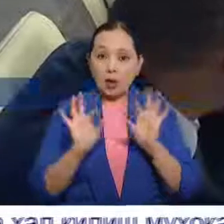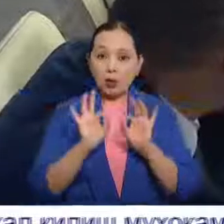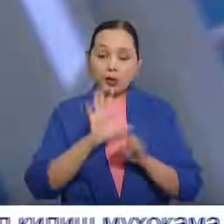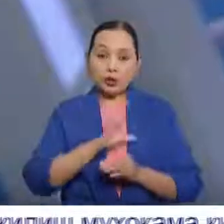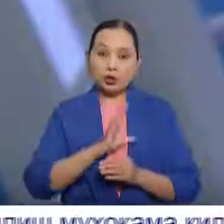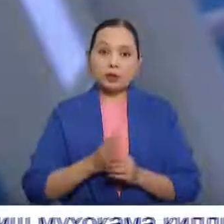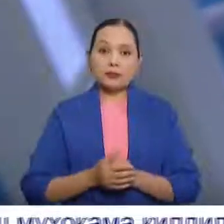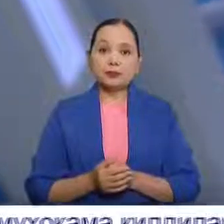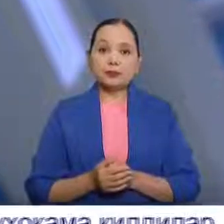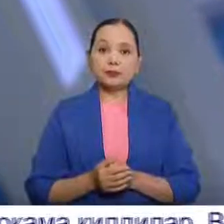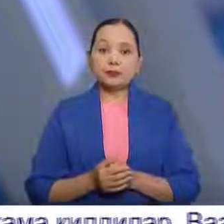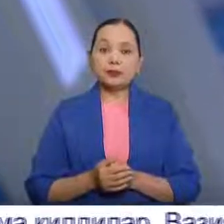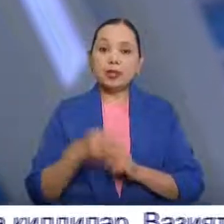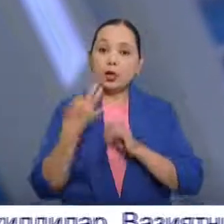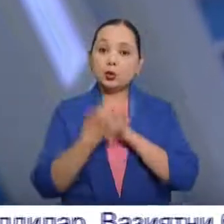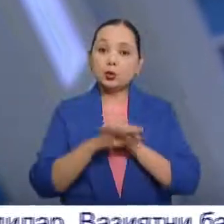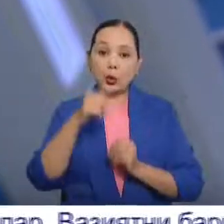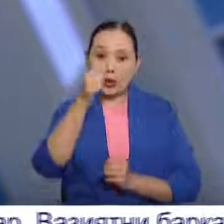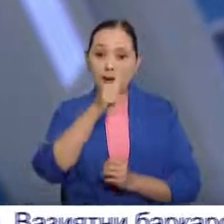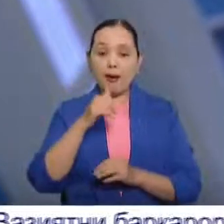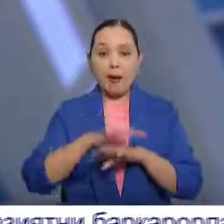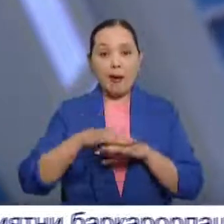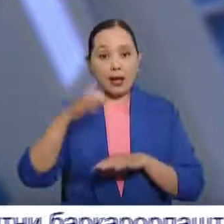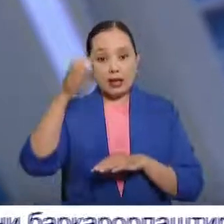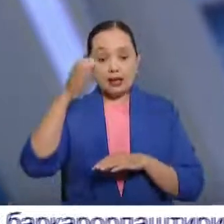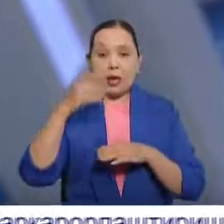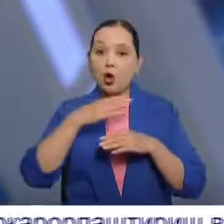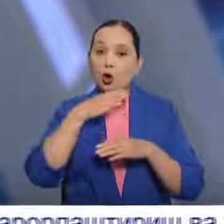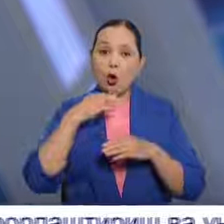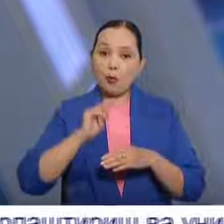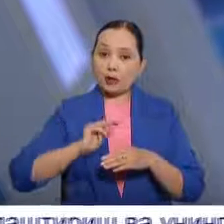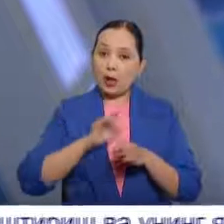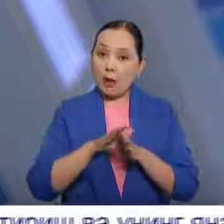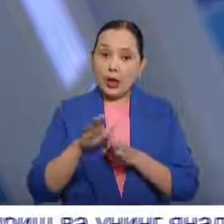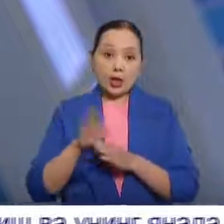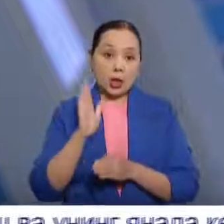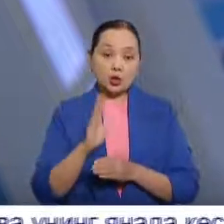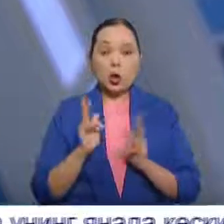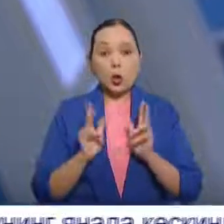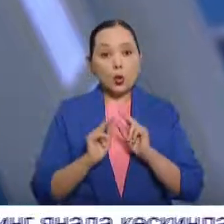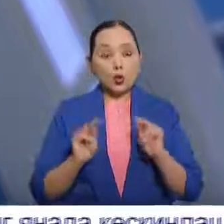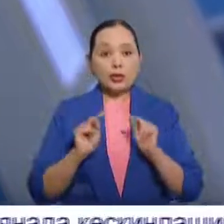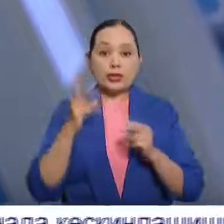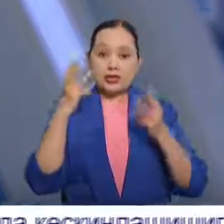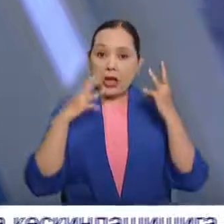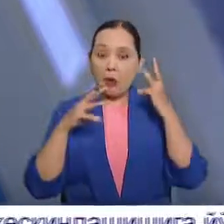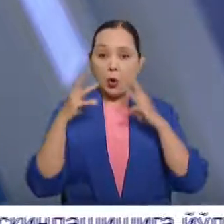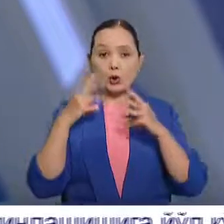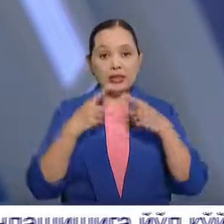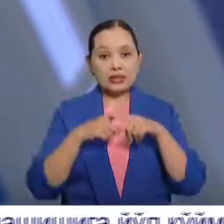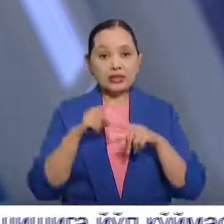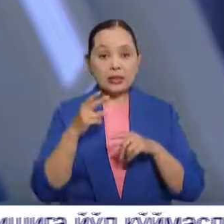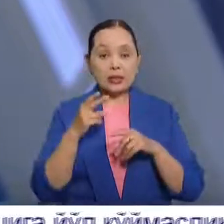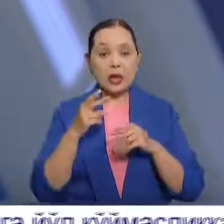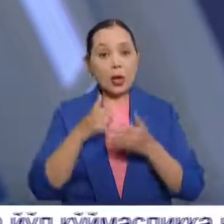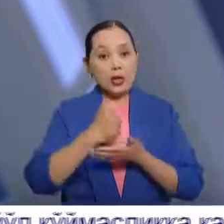bo'lishdi. So'nggi yillarda xalq ta'limi sohasida tub islohotlar amalga oshirilayotgan bo'lib, o'qituvchilarning zamonaviy texnologiyalar